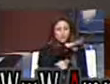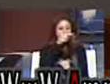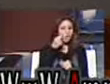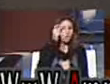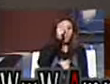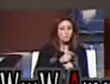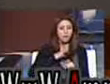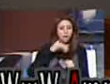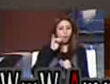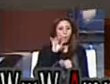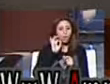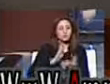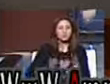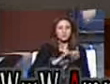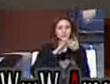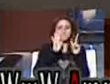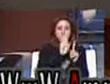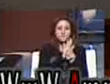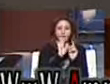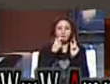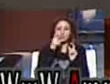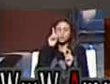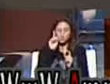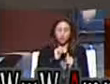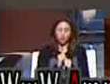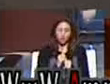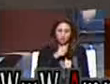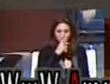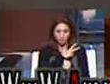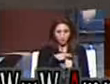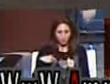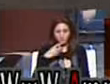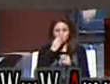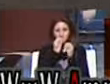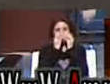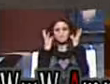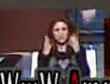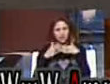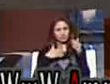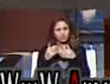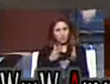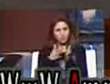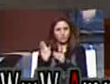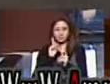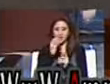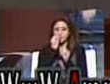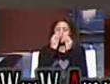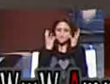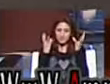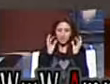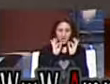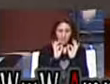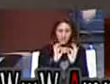المواطنين. قد بعض الناس ممكن يقول طب ومال البيئة ومال الكلام ده؟ لا، في خدمات